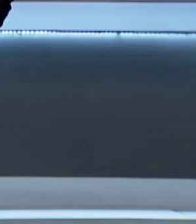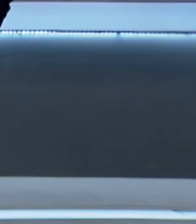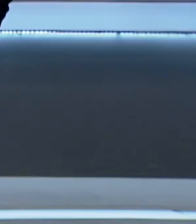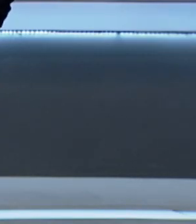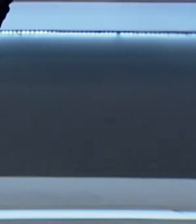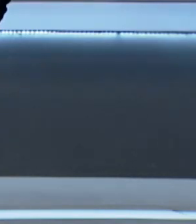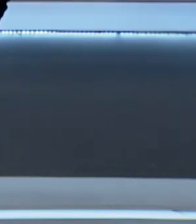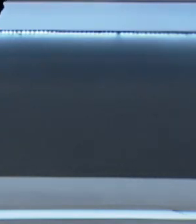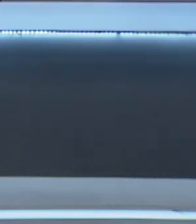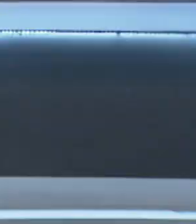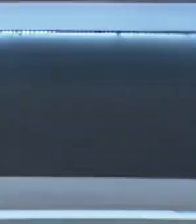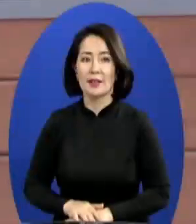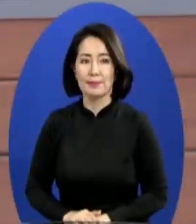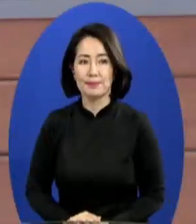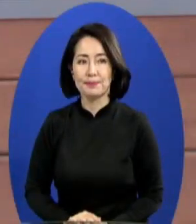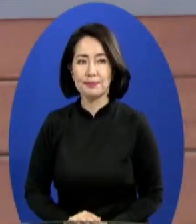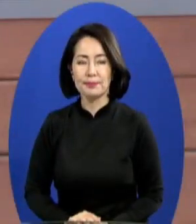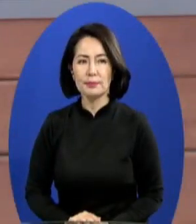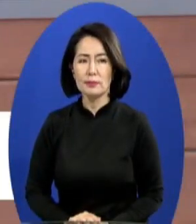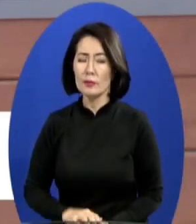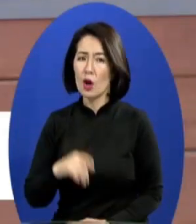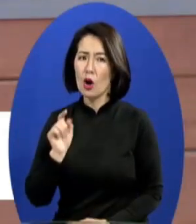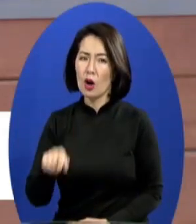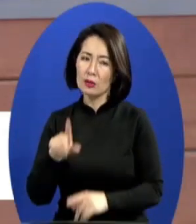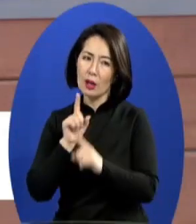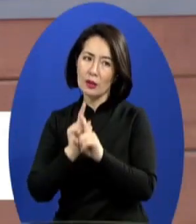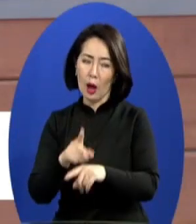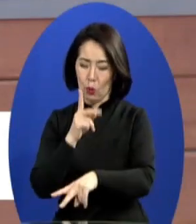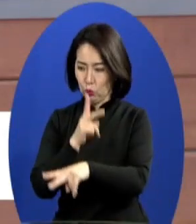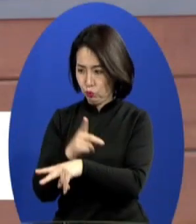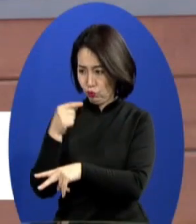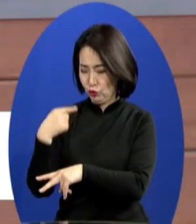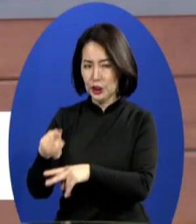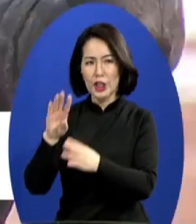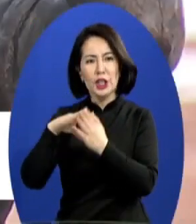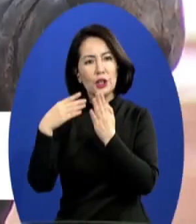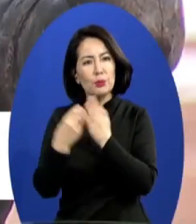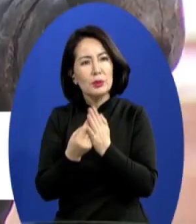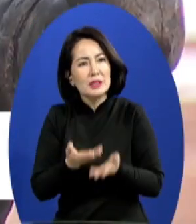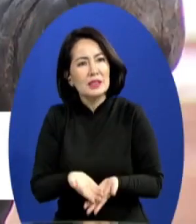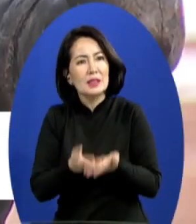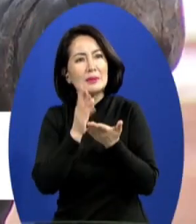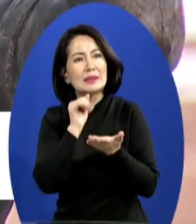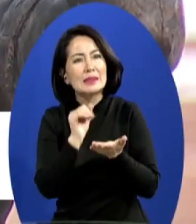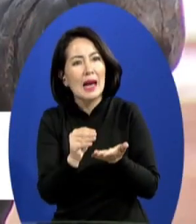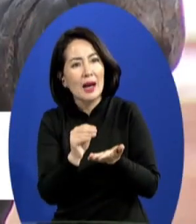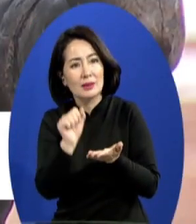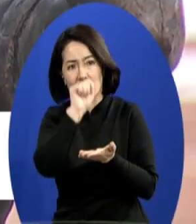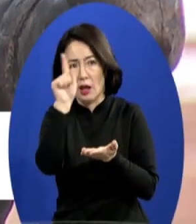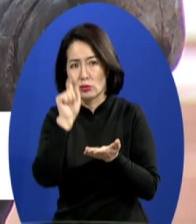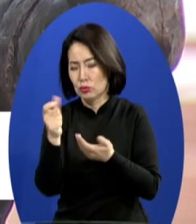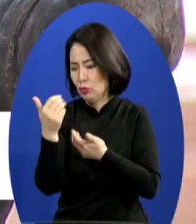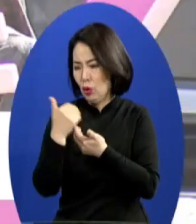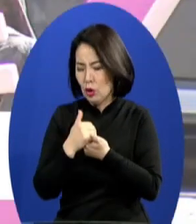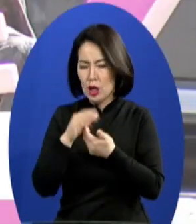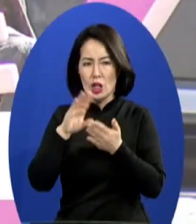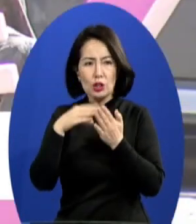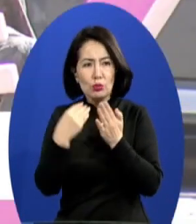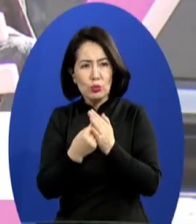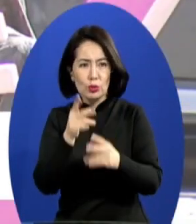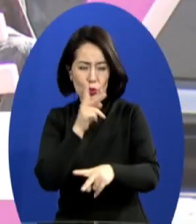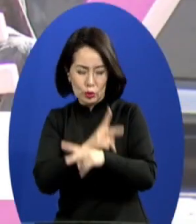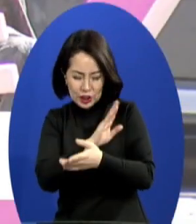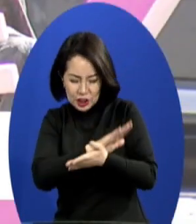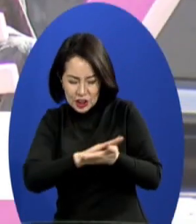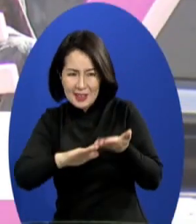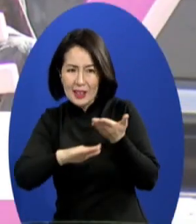шаардлага үүсээд байгаа юм а. Одоо мөрдөгдөж байгаа хуульд гэр бүлийн хэрхэн дэмжих асуудал тусаагүй. Харин гэр бүлийн тухай хуулийн шинчилсэн найруулгын